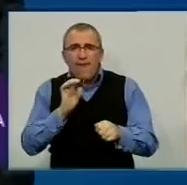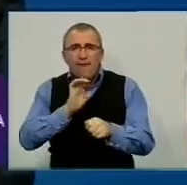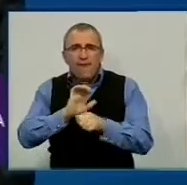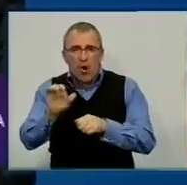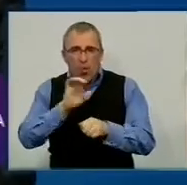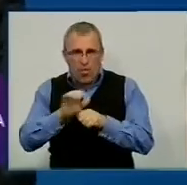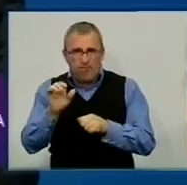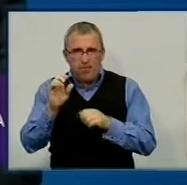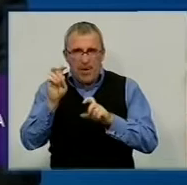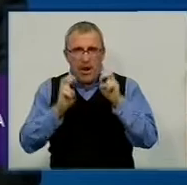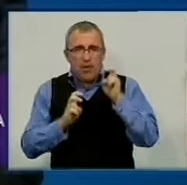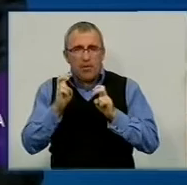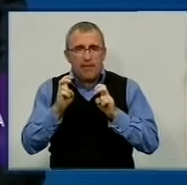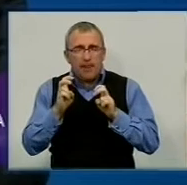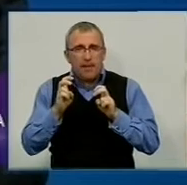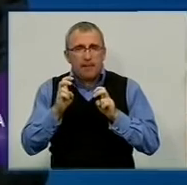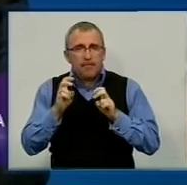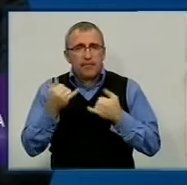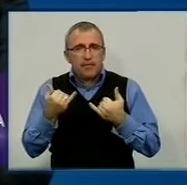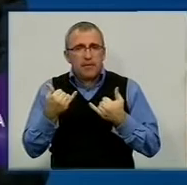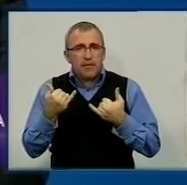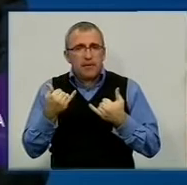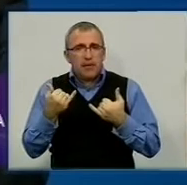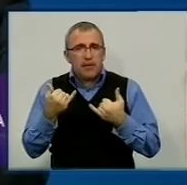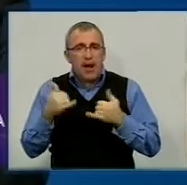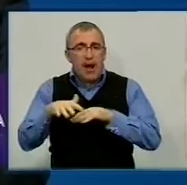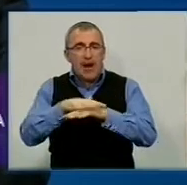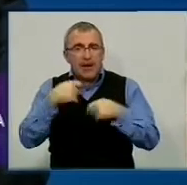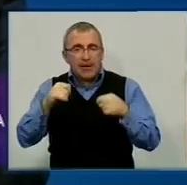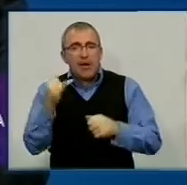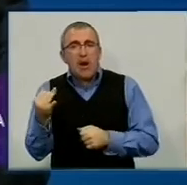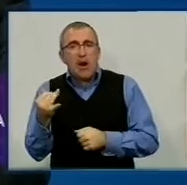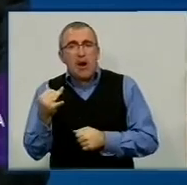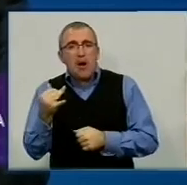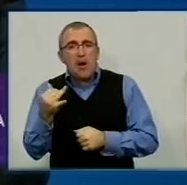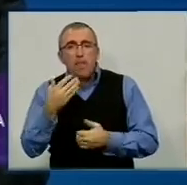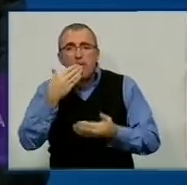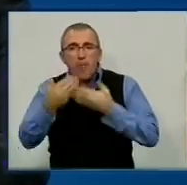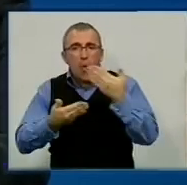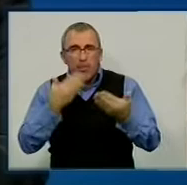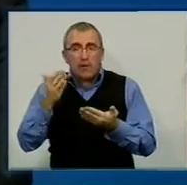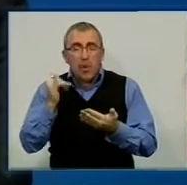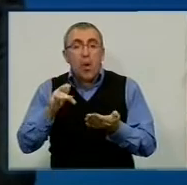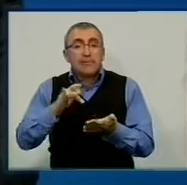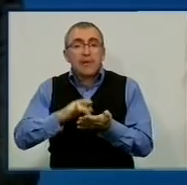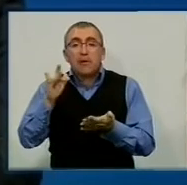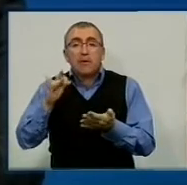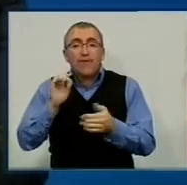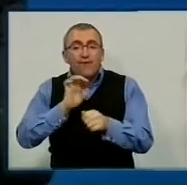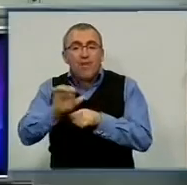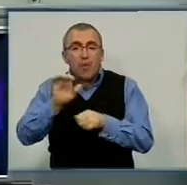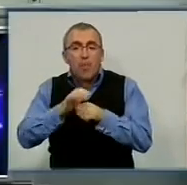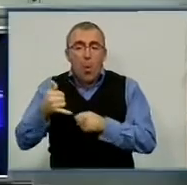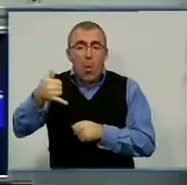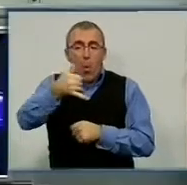е ну специфіка сьогоднішнього ринку і попиту кіровоградщина стала центром виробництва алії тому в загально